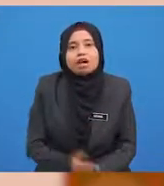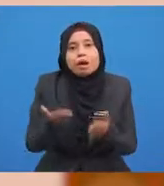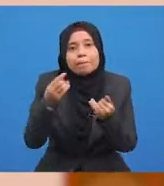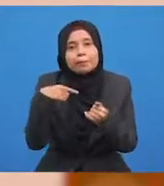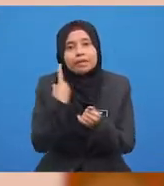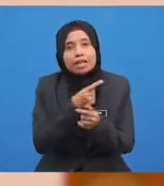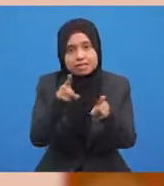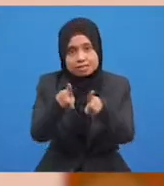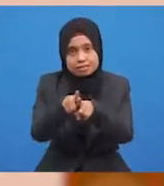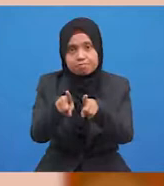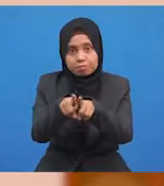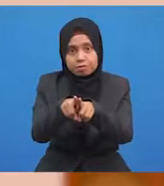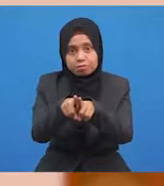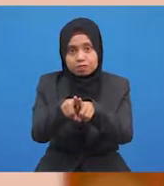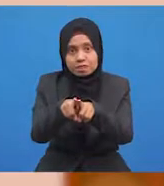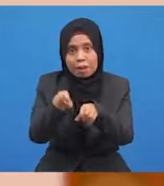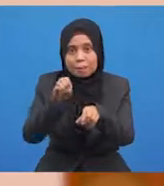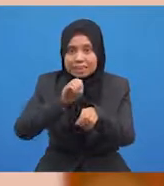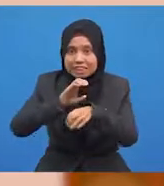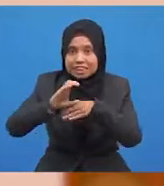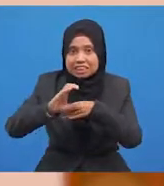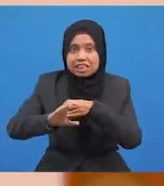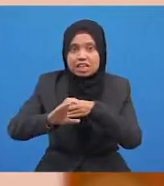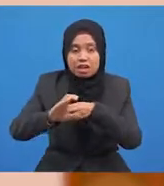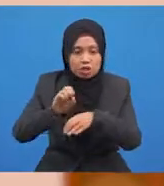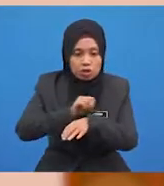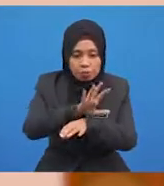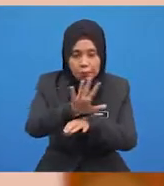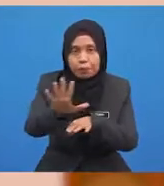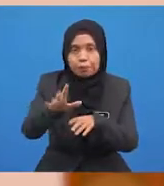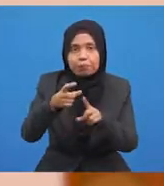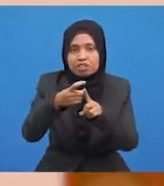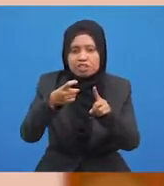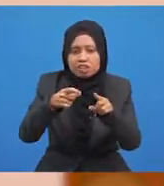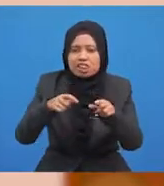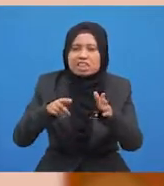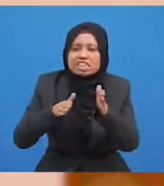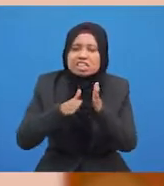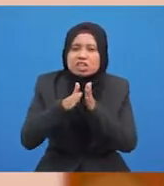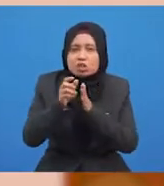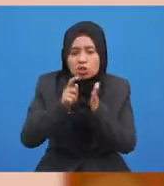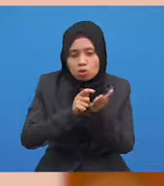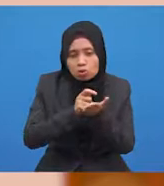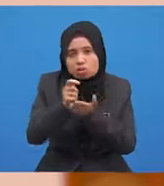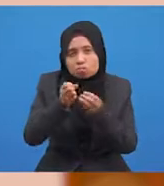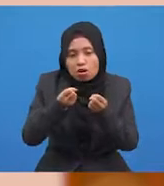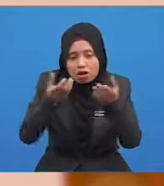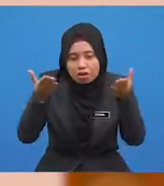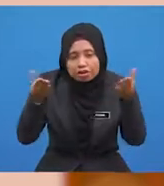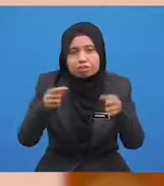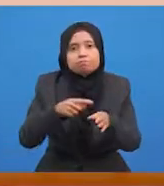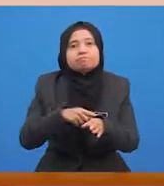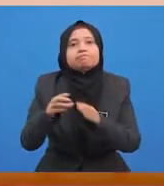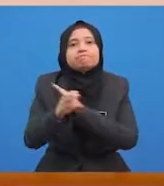Mari kita bersama-sama mencegah pandemik COVID-19 dari terus menular di negara ini.